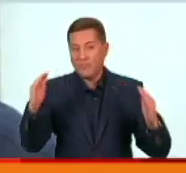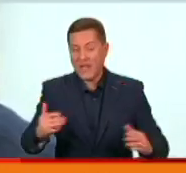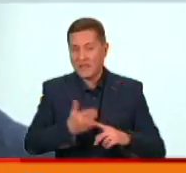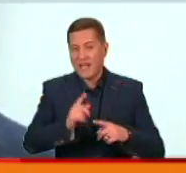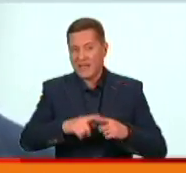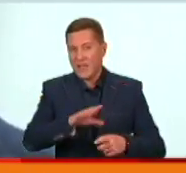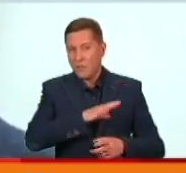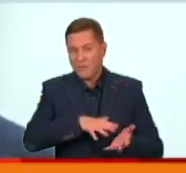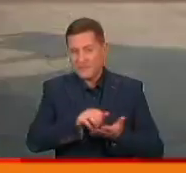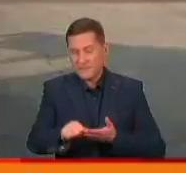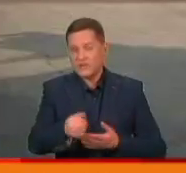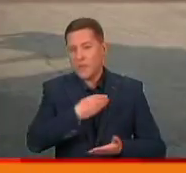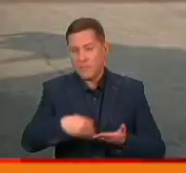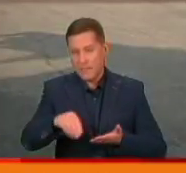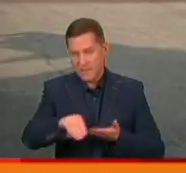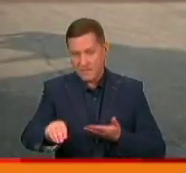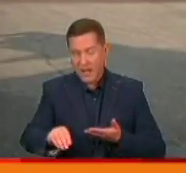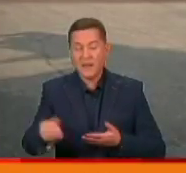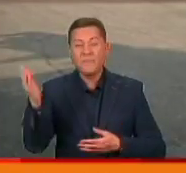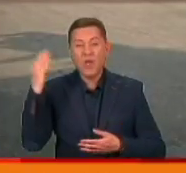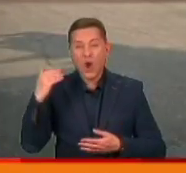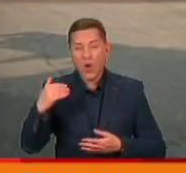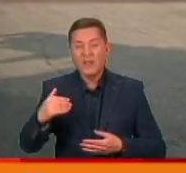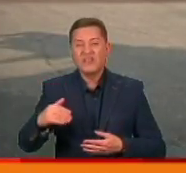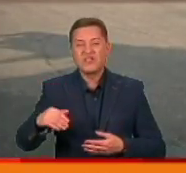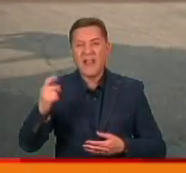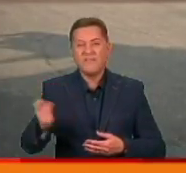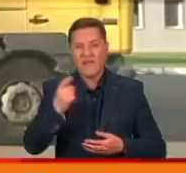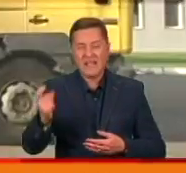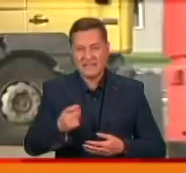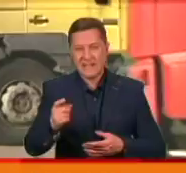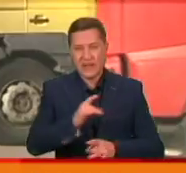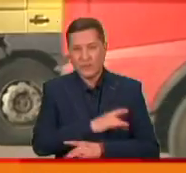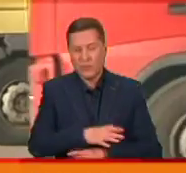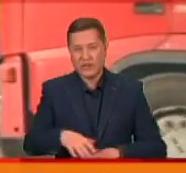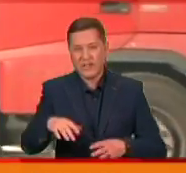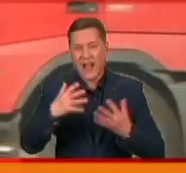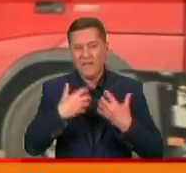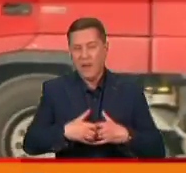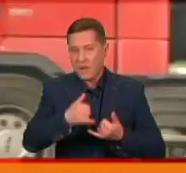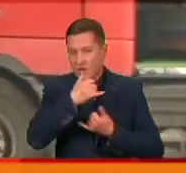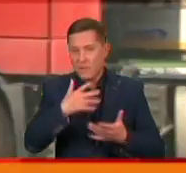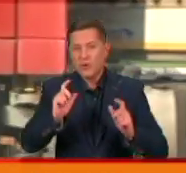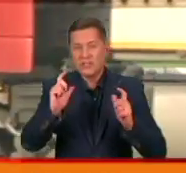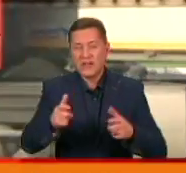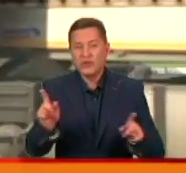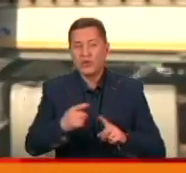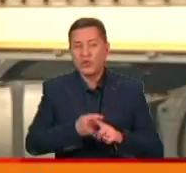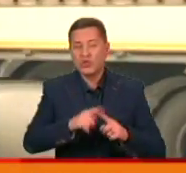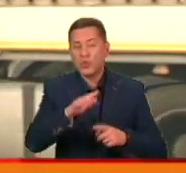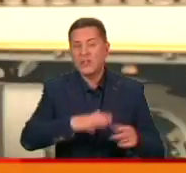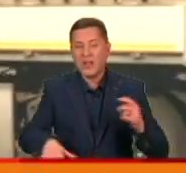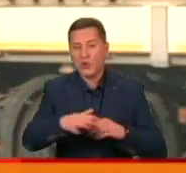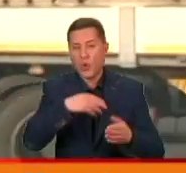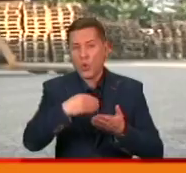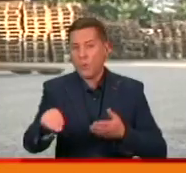повне знищення, ми і придбали. Але колишні власники зубожілої фабрики ніяк не можуть змиритися, що цю територію купили в